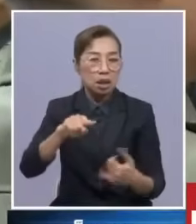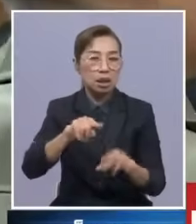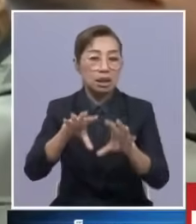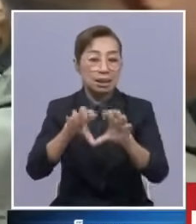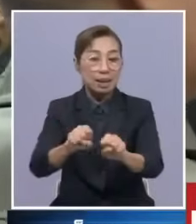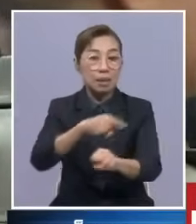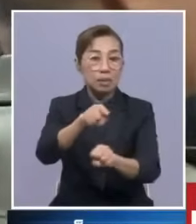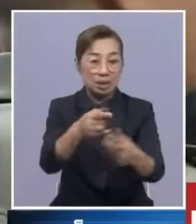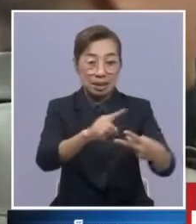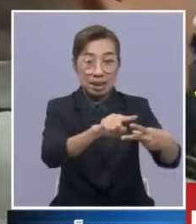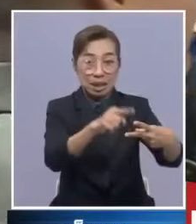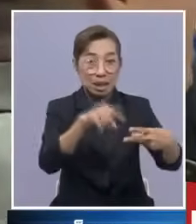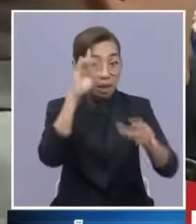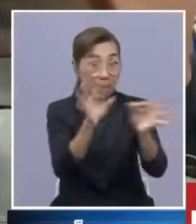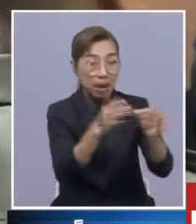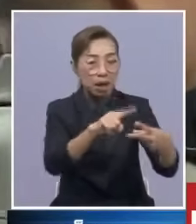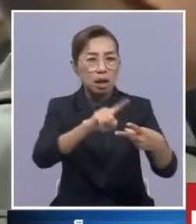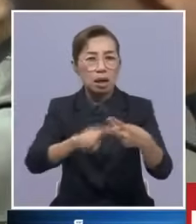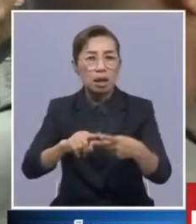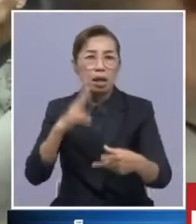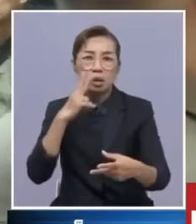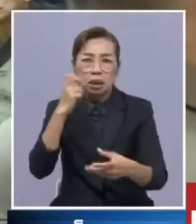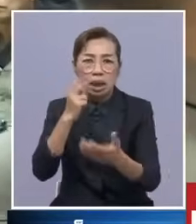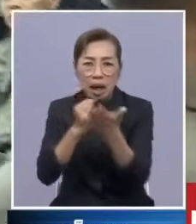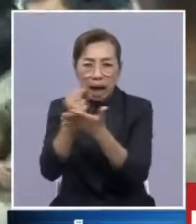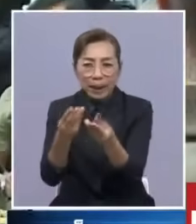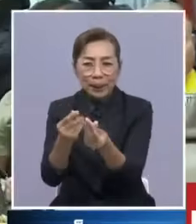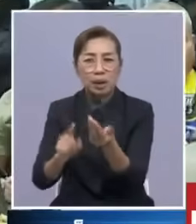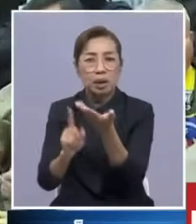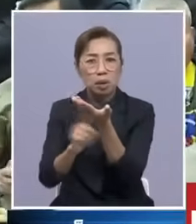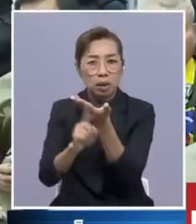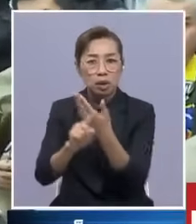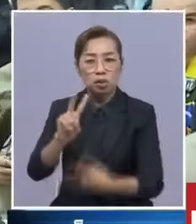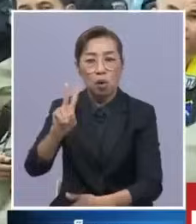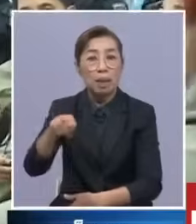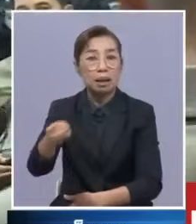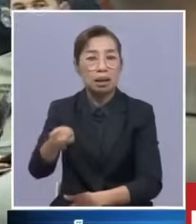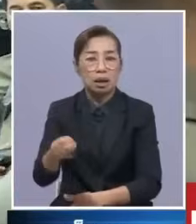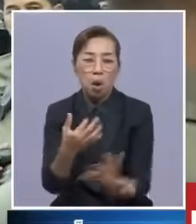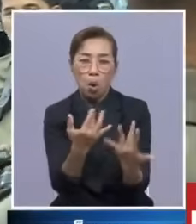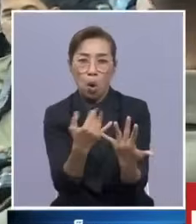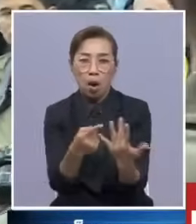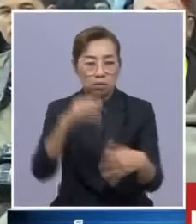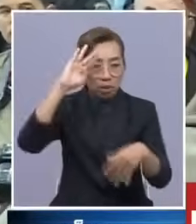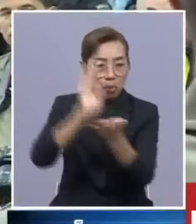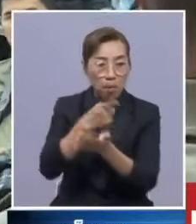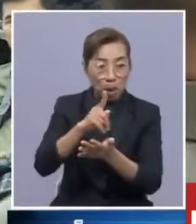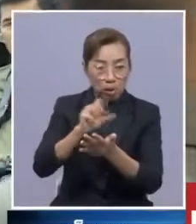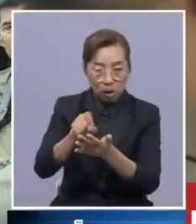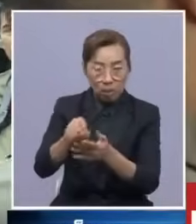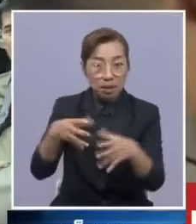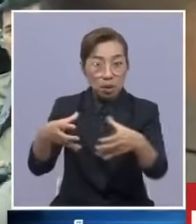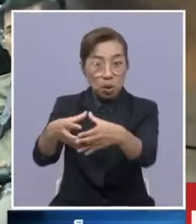ลอบขนยาไอซ์กว่า 2,000 กิโลกรัมด้วยนะคะว่าขณะนี้ยังอยู่ในระหว่างการที่ตำรวจปราบปรามยาเสพติดขยายผล